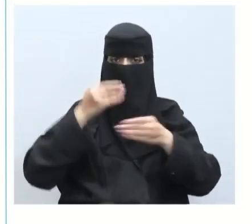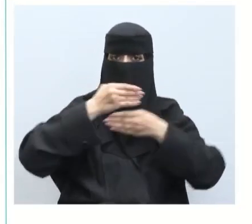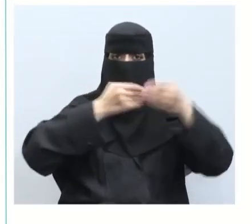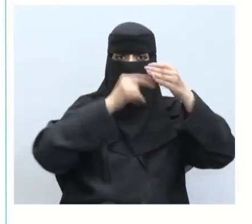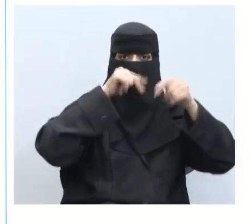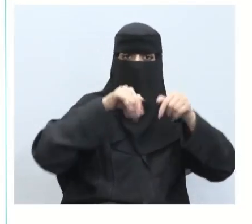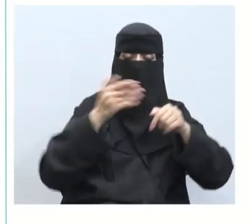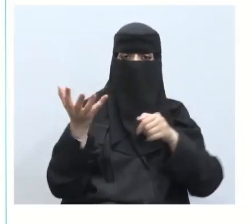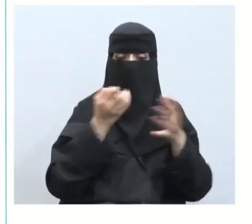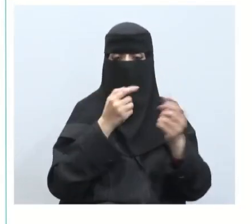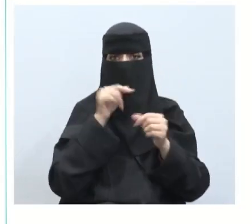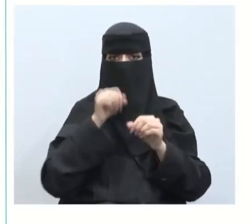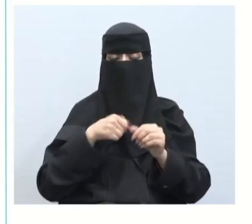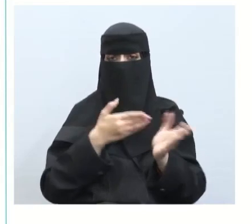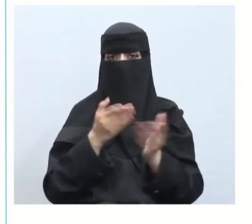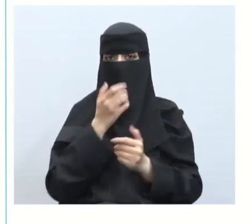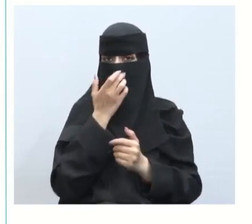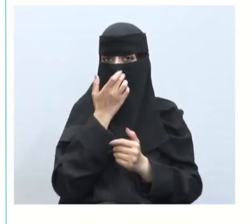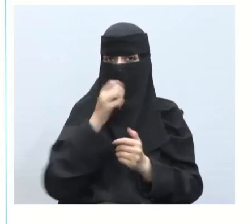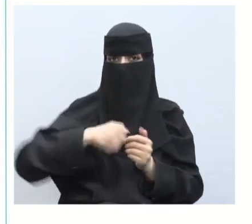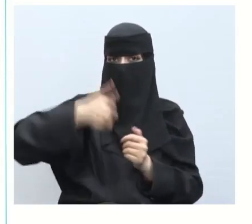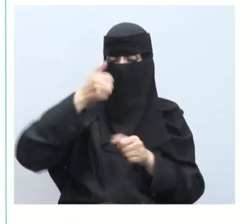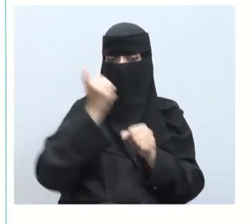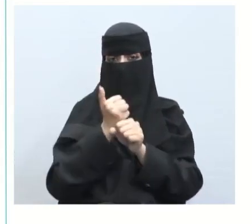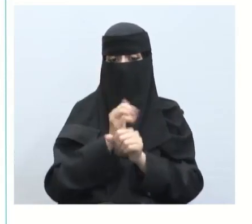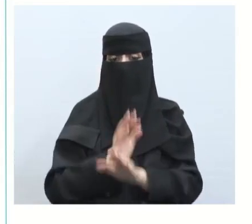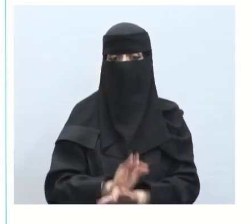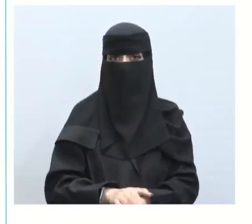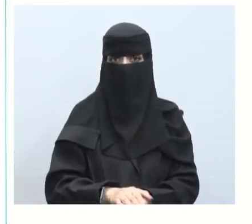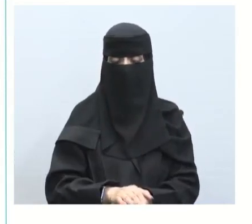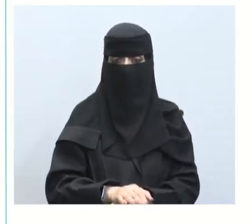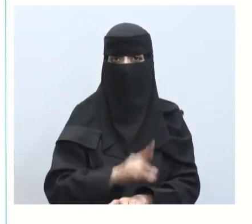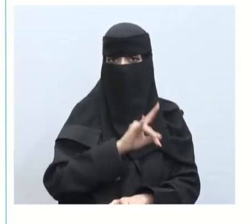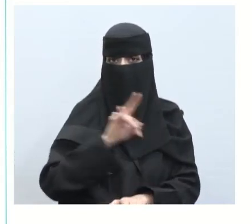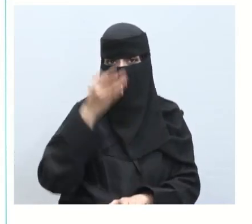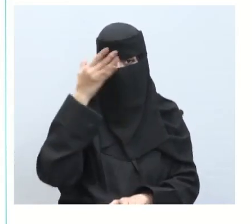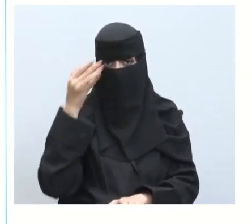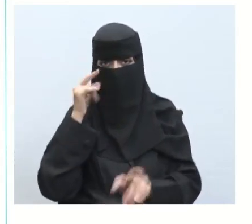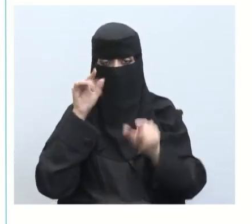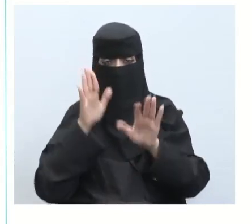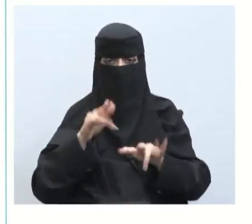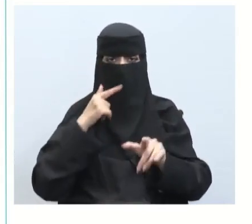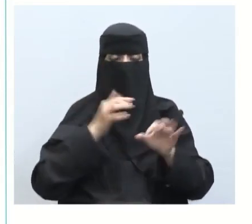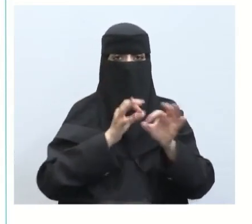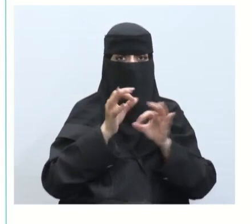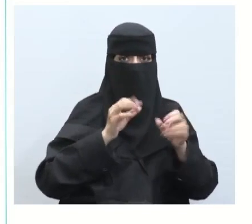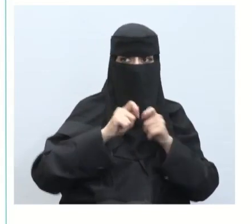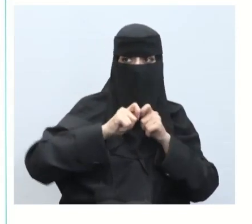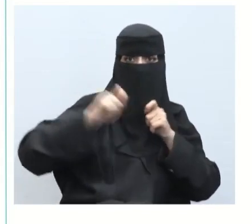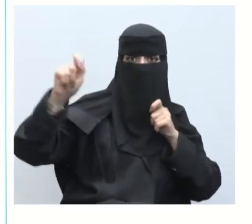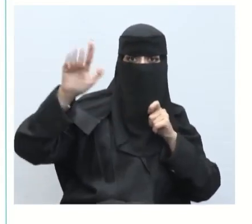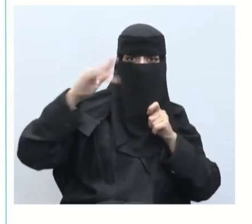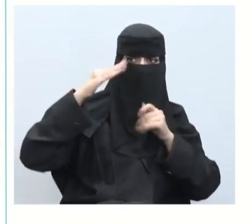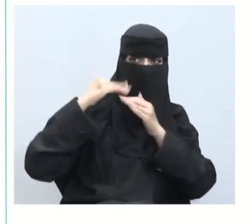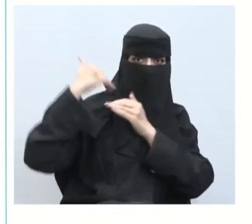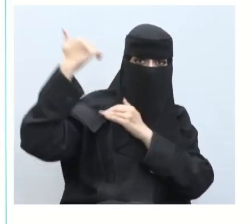على الموارد المتاحه لكي ننجح في الاعمال وذكرنا لابد ان لا نغفل ان هنالك خطط بعيده المدى نفكر